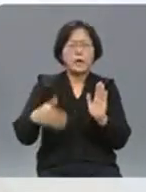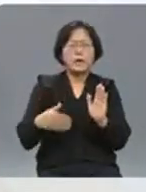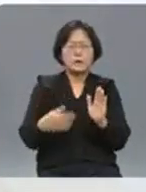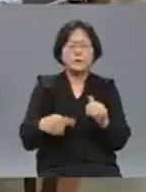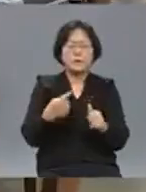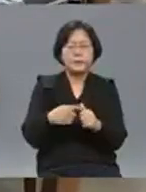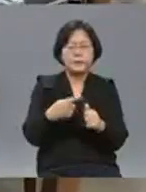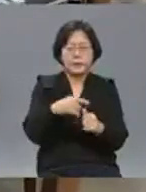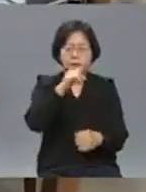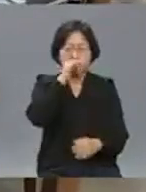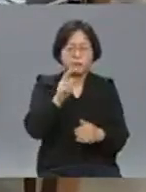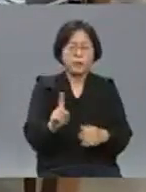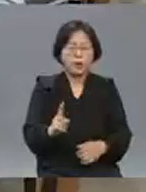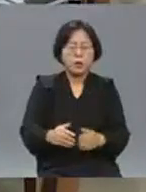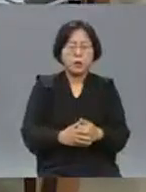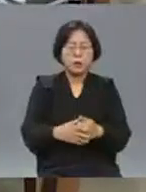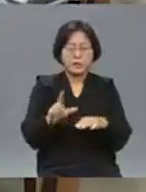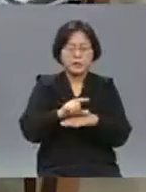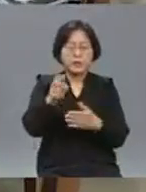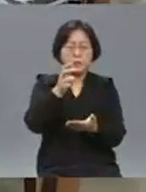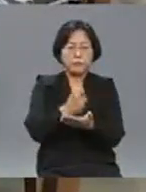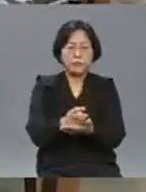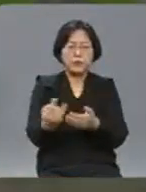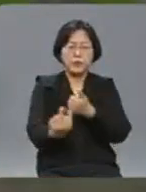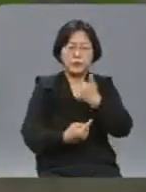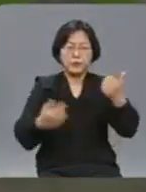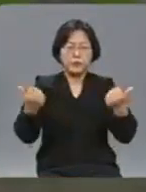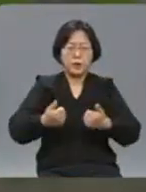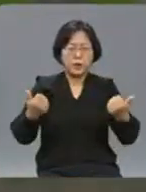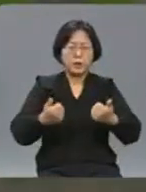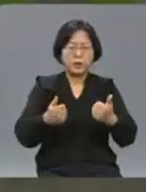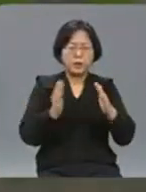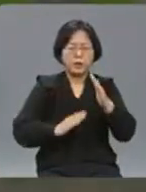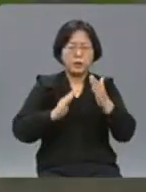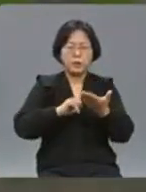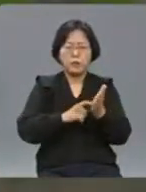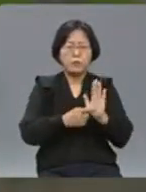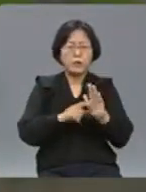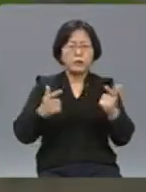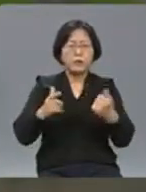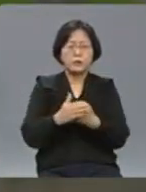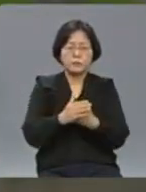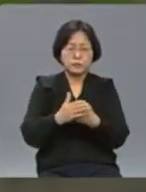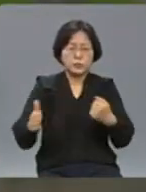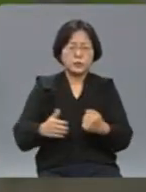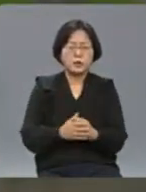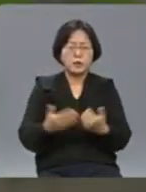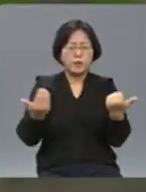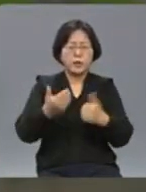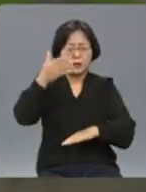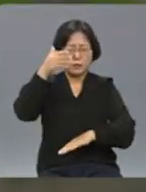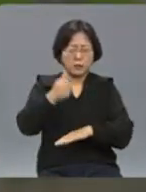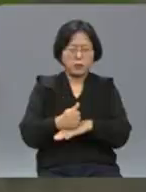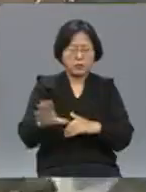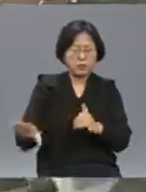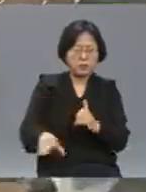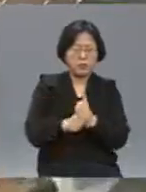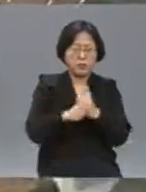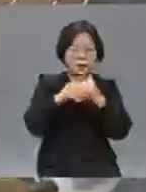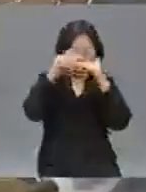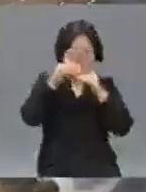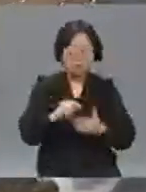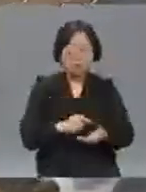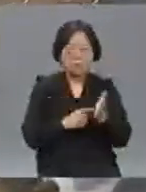받아왔습니다. 무엇보다 조례에 따라 위원회 회의가 비공개인 이유가 큽니다. 회의 결과는 요약돼